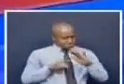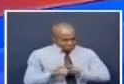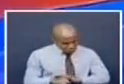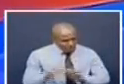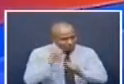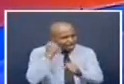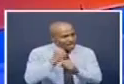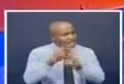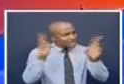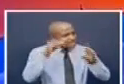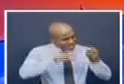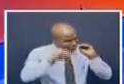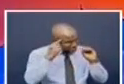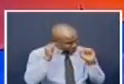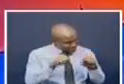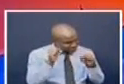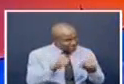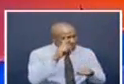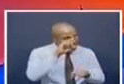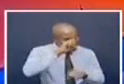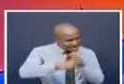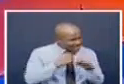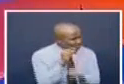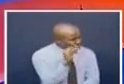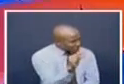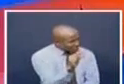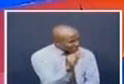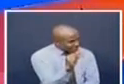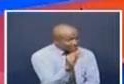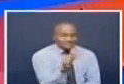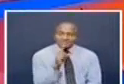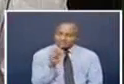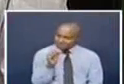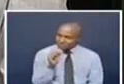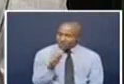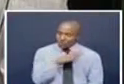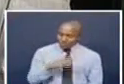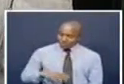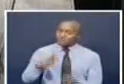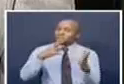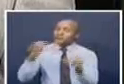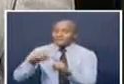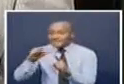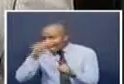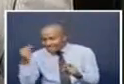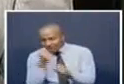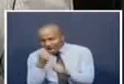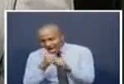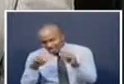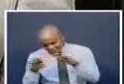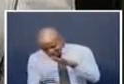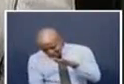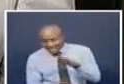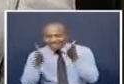kitako na kuandaa uchaguzi huru na wa haki kwa muda huo ambao unaonekana kama ni mfupi? Nafikiri ni makamishna tu ndio wameenda, lakini wale ambao wafanyikazi ambao